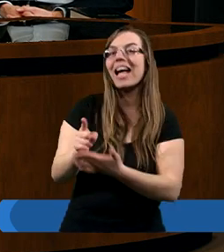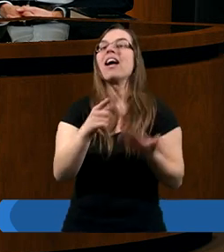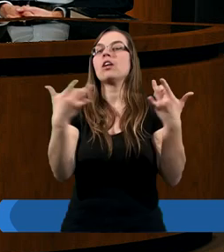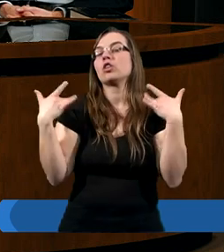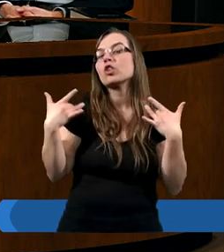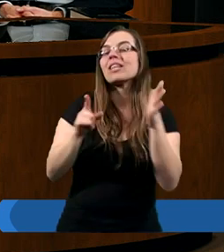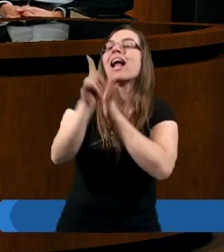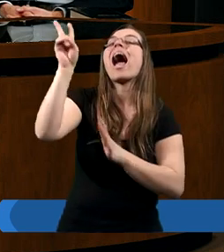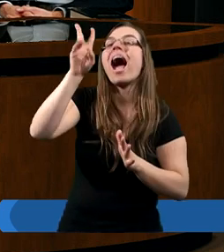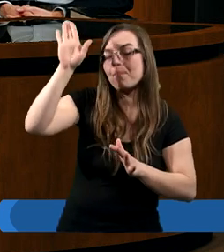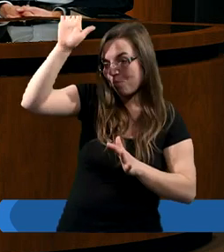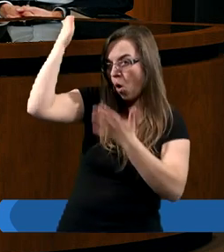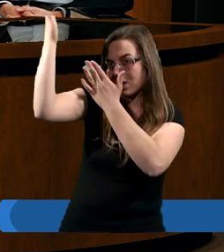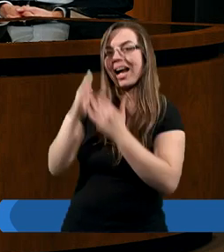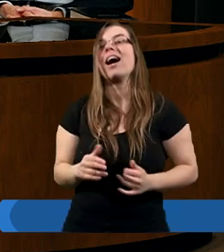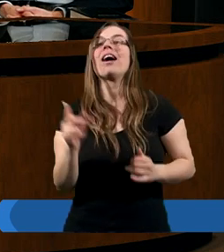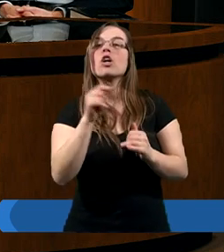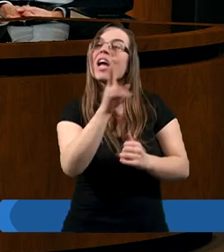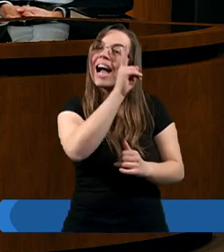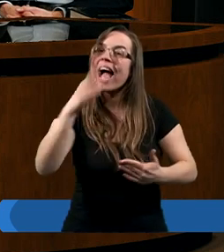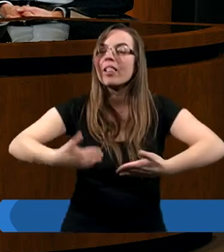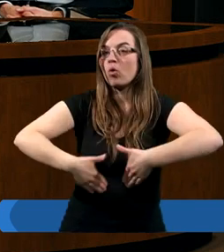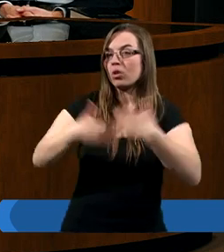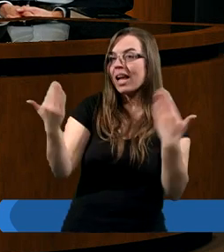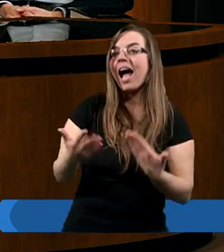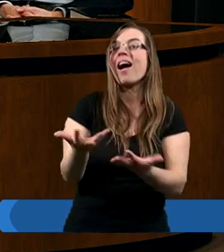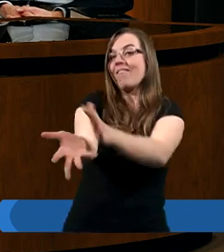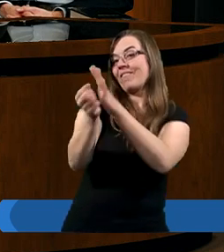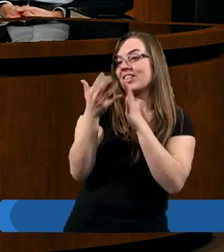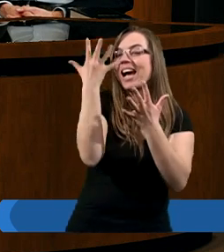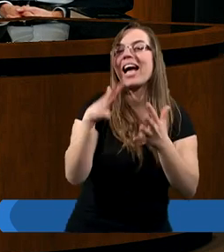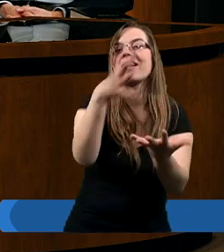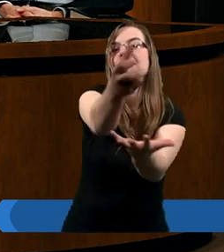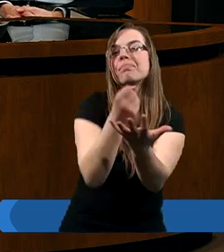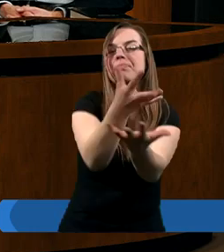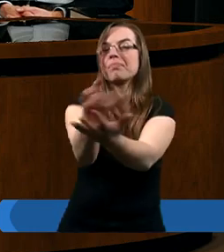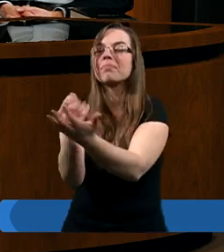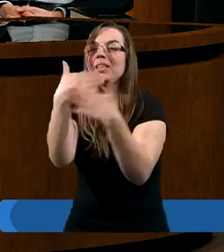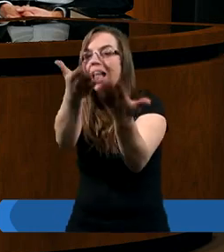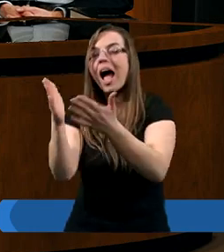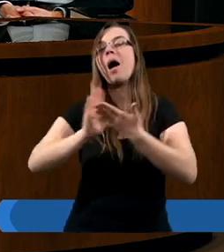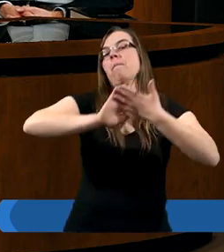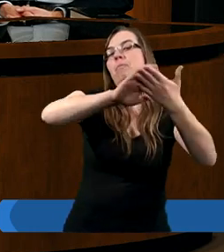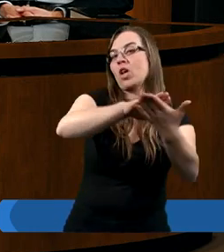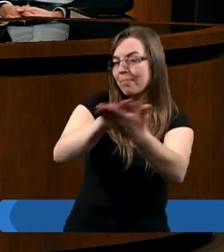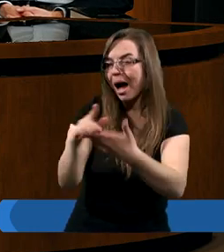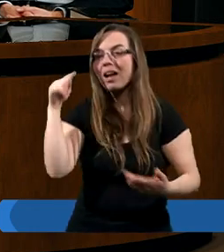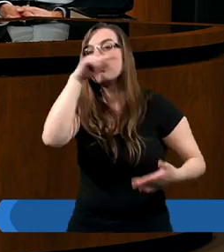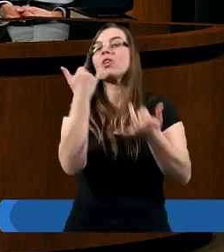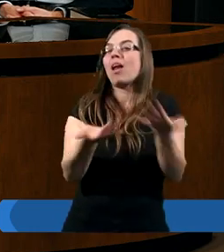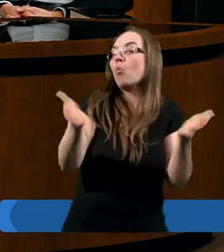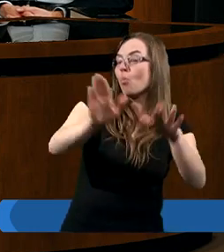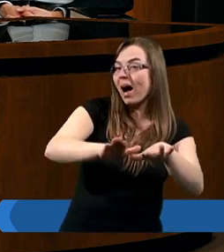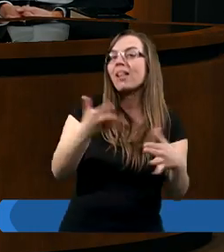życia dla Niego. Że każdego dnia wyciąga do nas swe ręce, gotów jest przebaczać, jeżeli